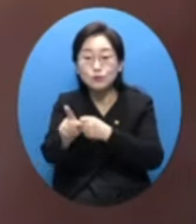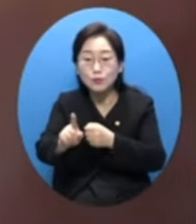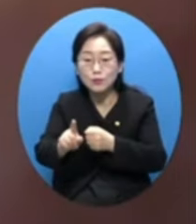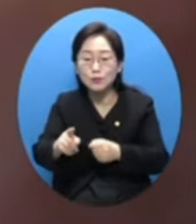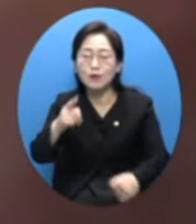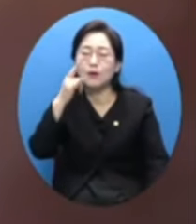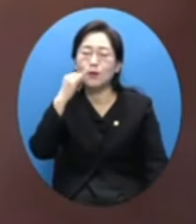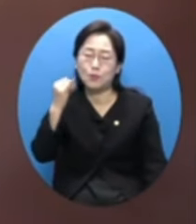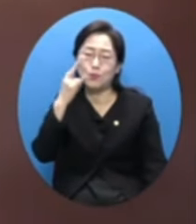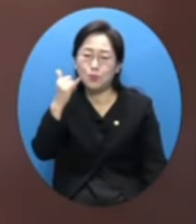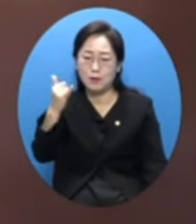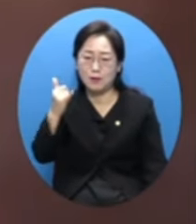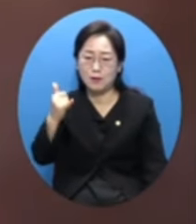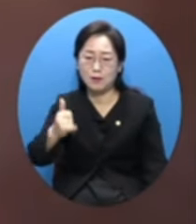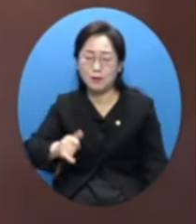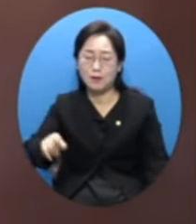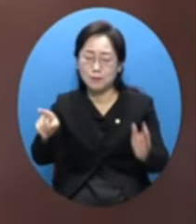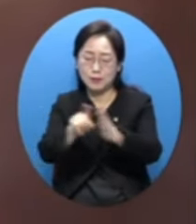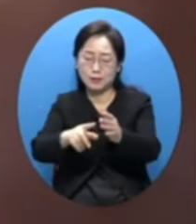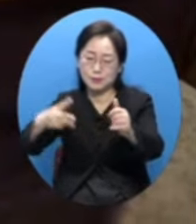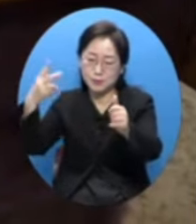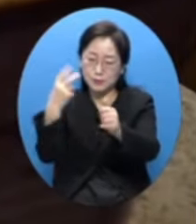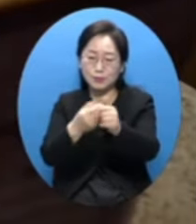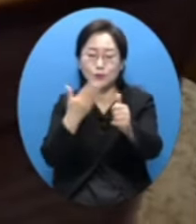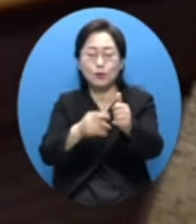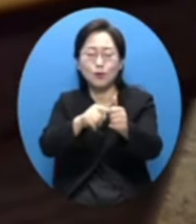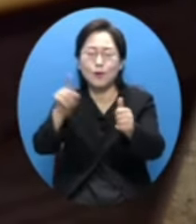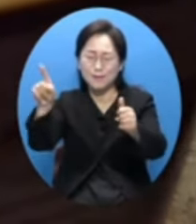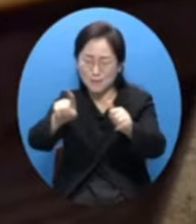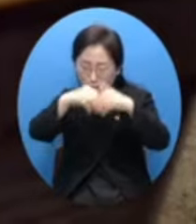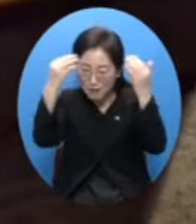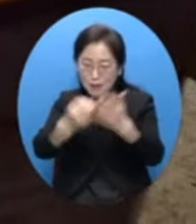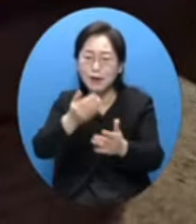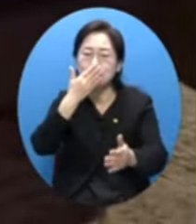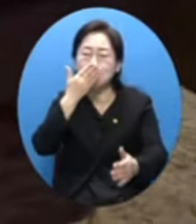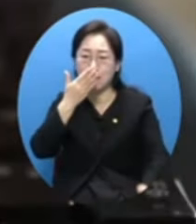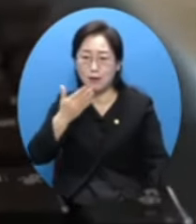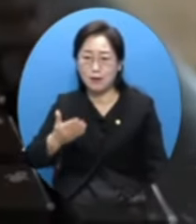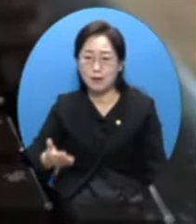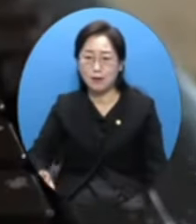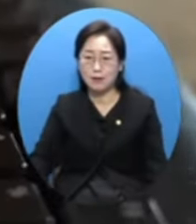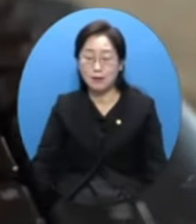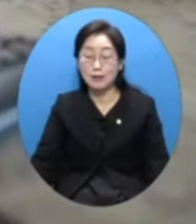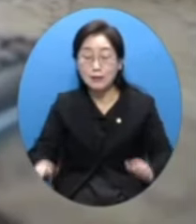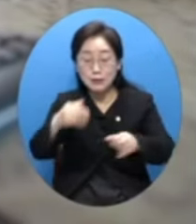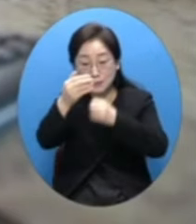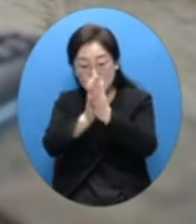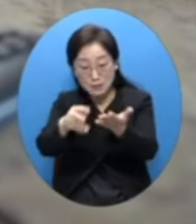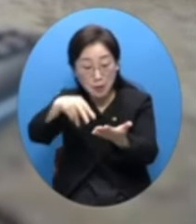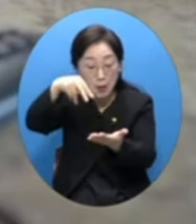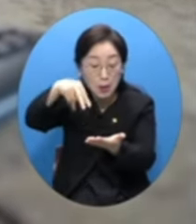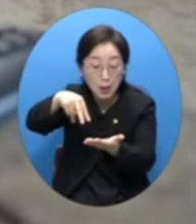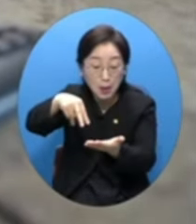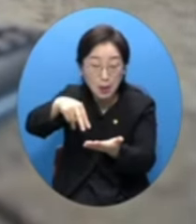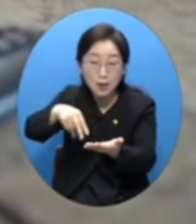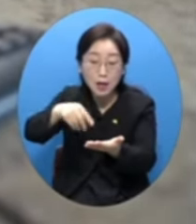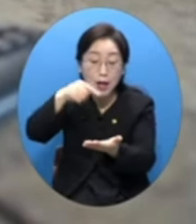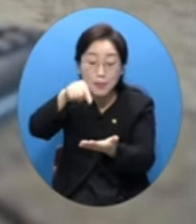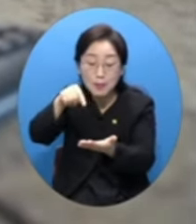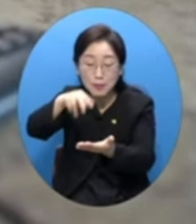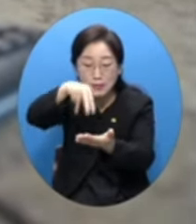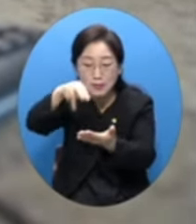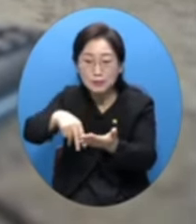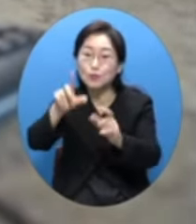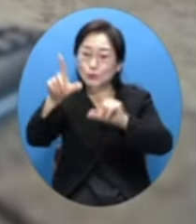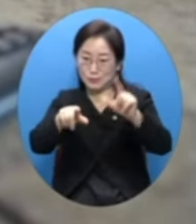어머님 부모님이 신앙을 심어 주었고 넌 무엇이든지 할 수 있어 저 엎드려서 지금 성경 보는 장면입니다 그래서